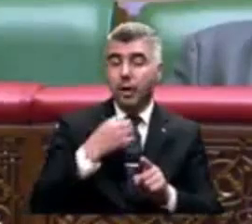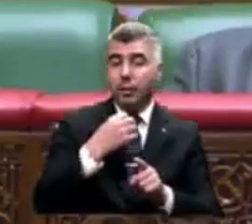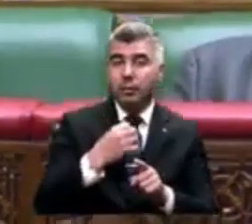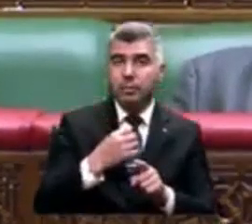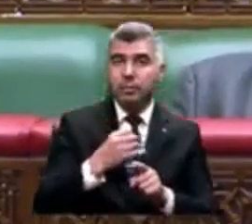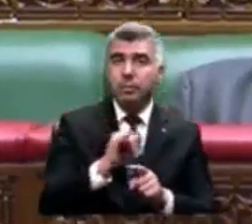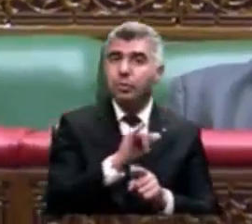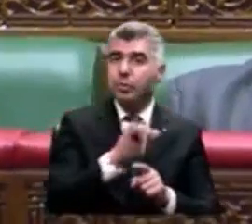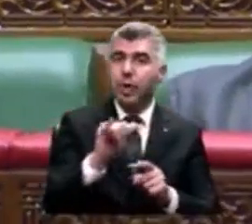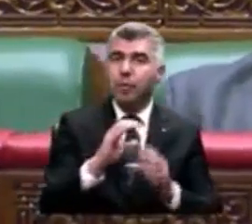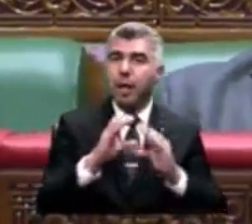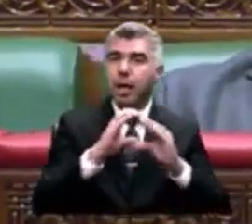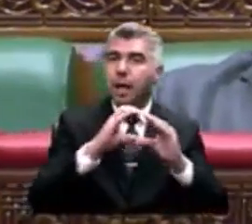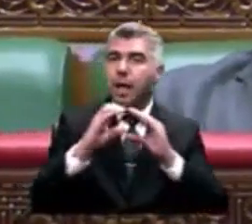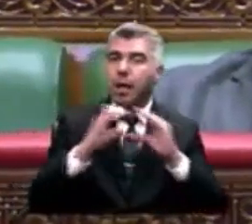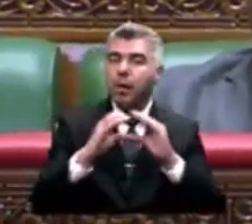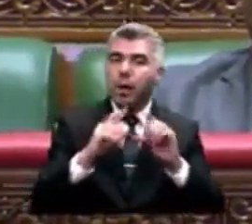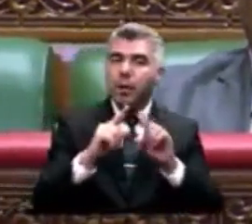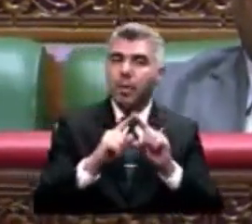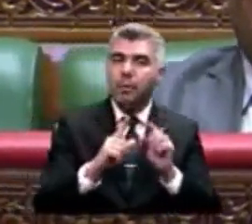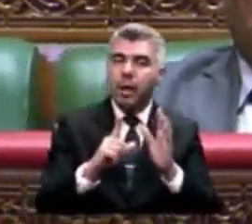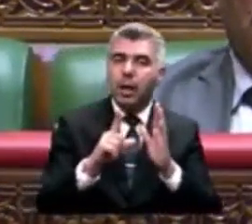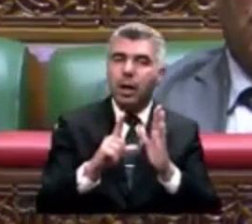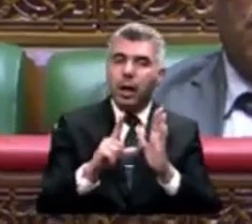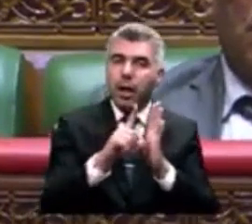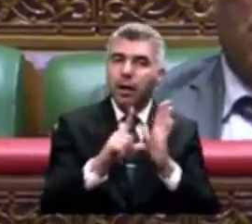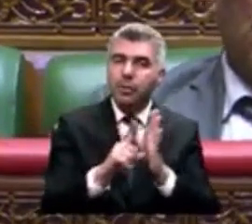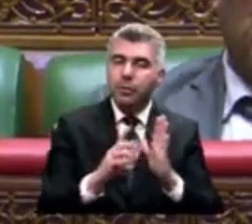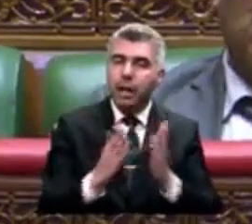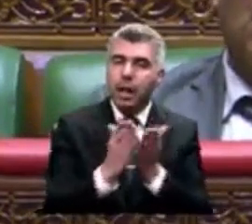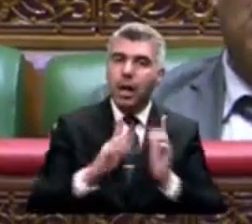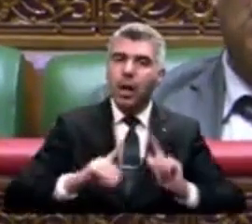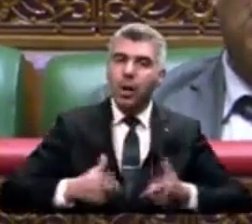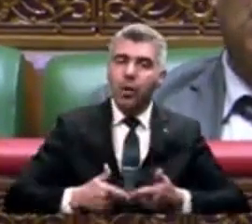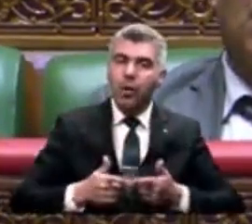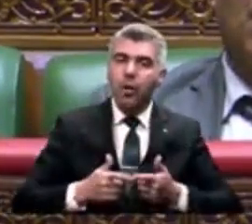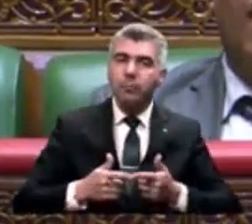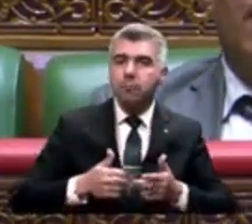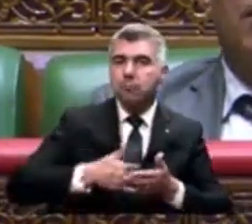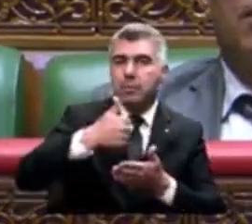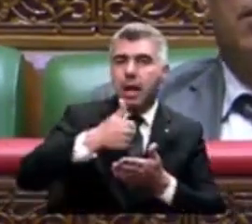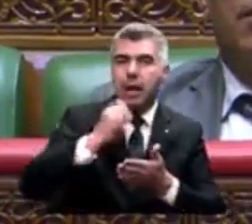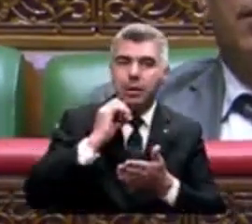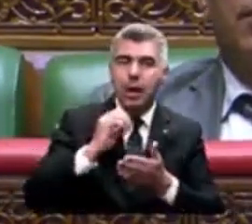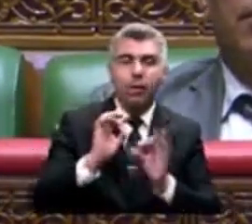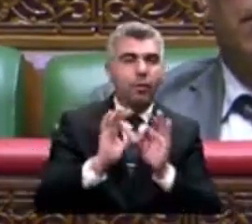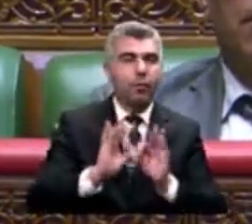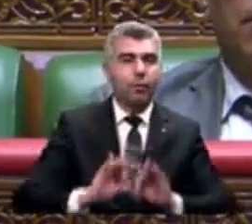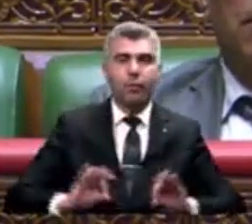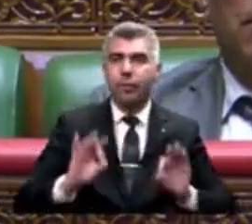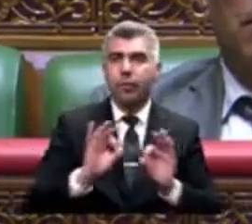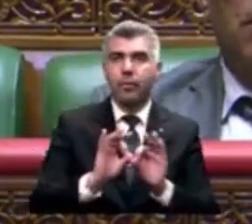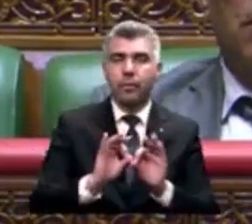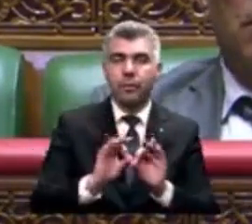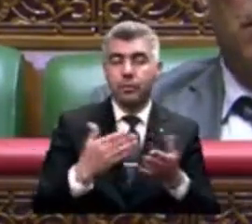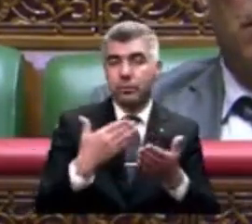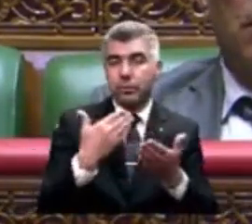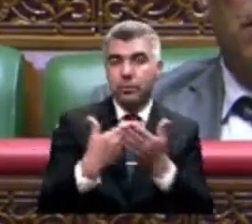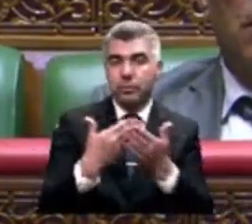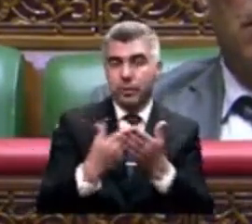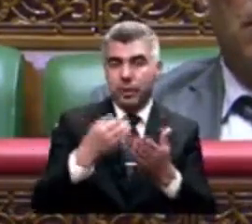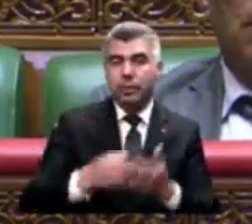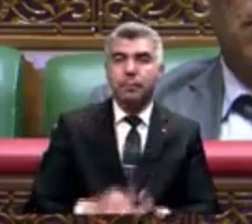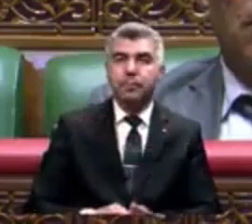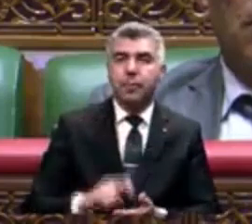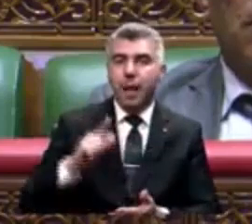عدم وصول الحوار على مستوى قطاع التربية الوطنية إلى النتائج إيجابية، وخصوصا النظام الأساسي، وواقع الحال يثبت ذلك، حيث